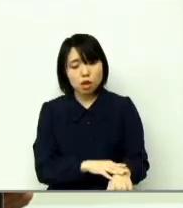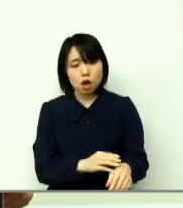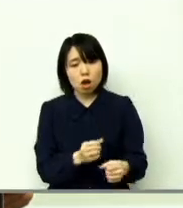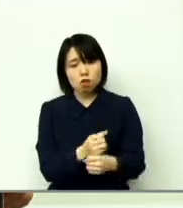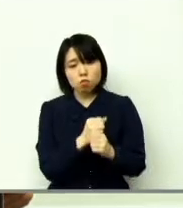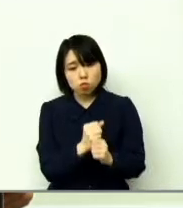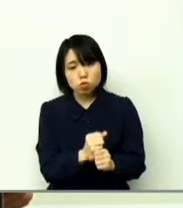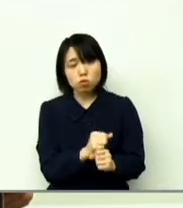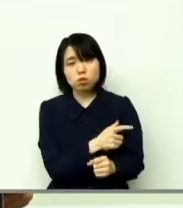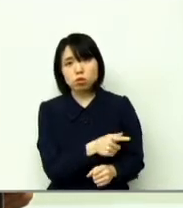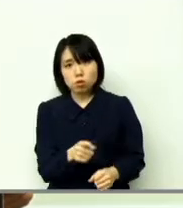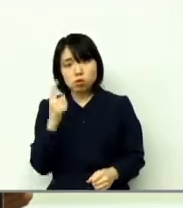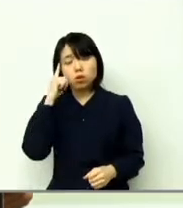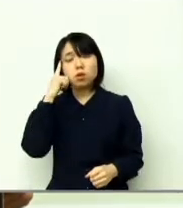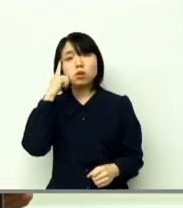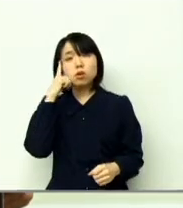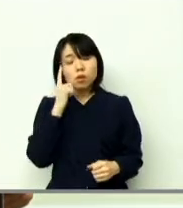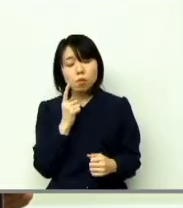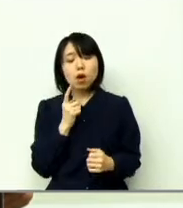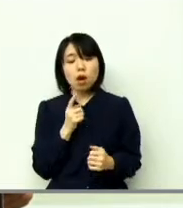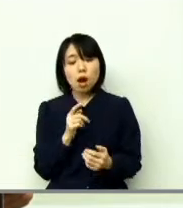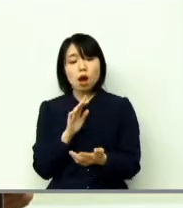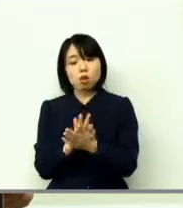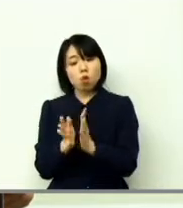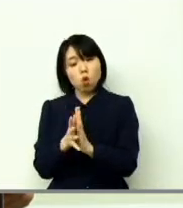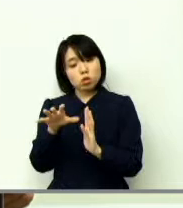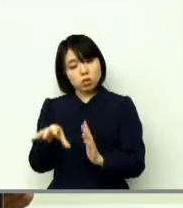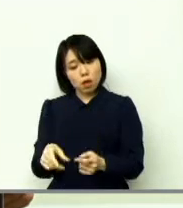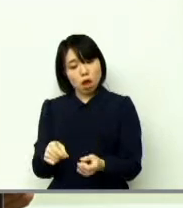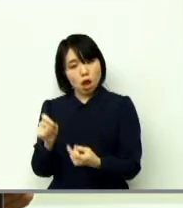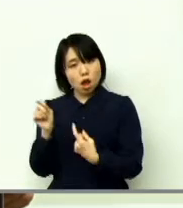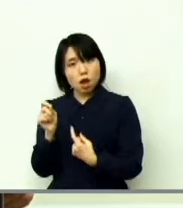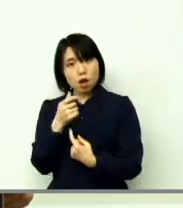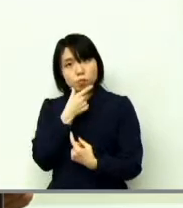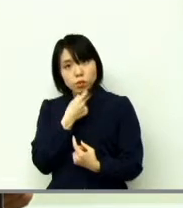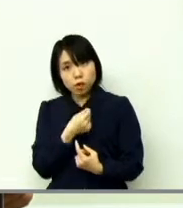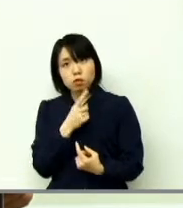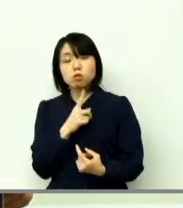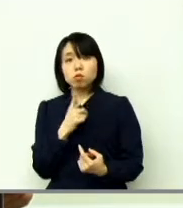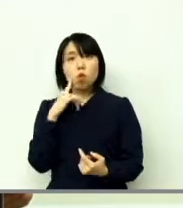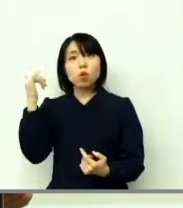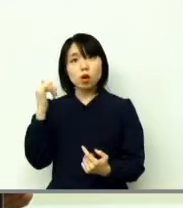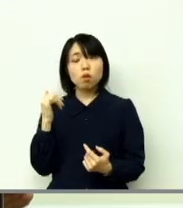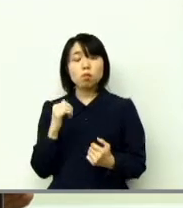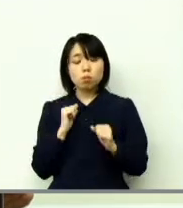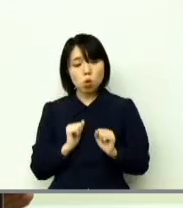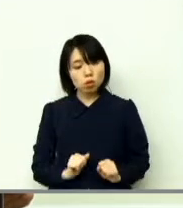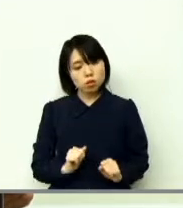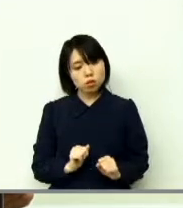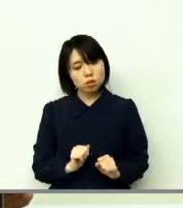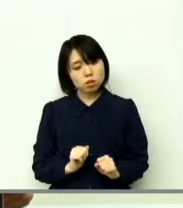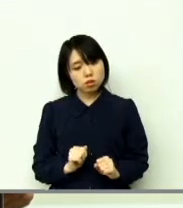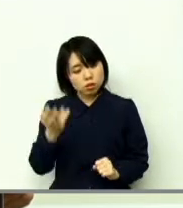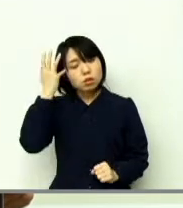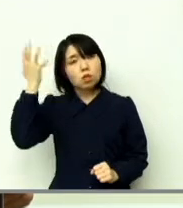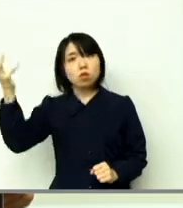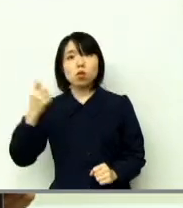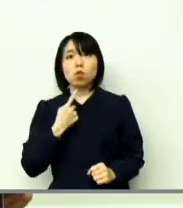稚園という選択も本当はしたいというふうに思っている方々もたくさんいるだろうというふうに思っています